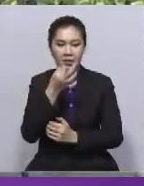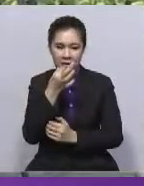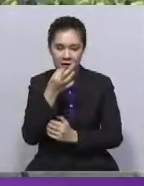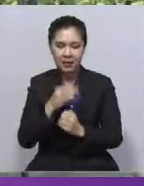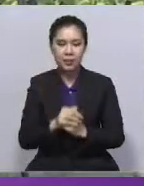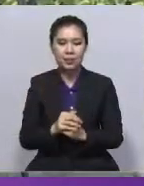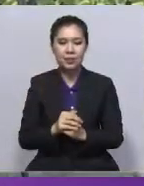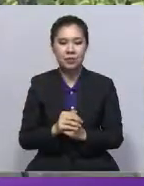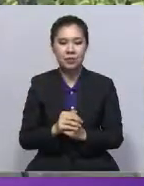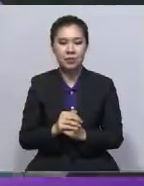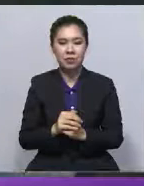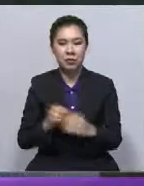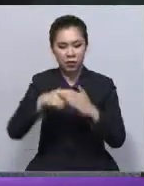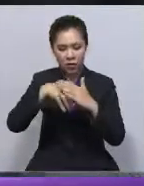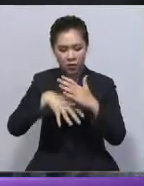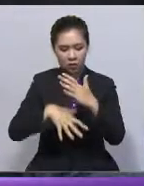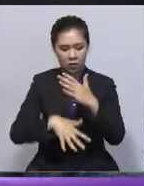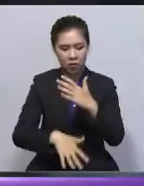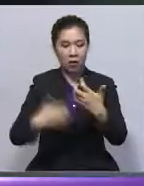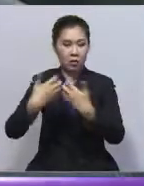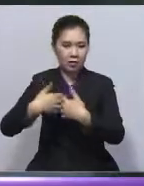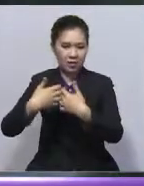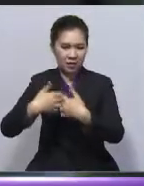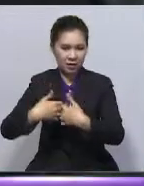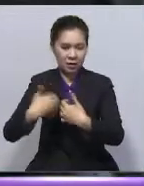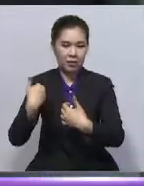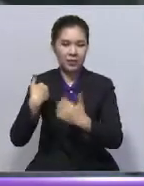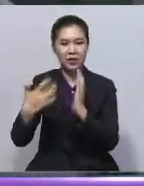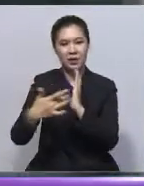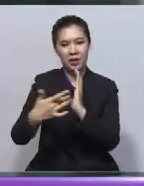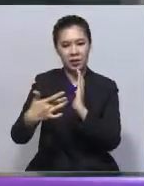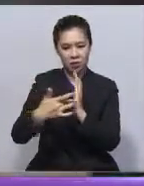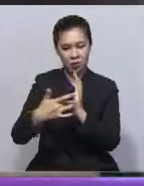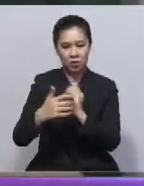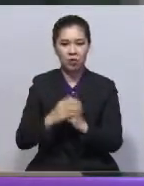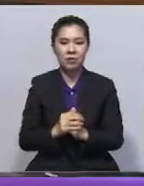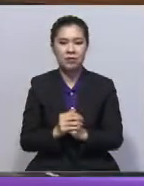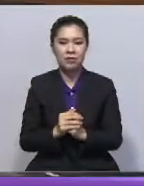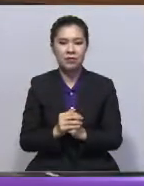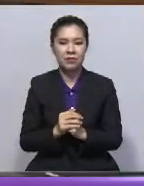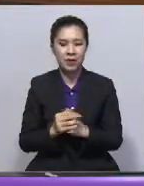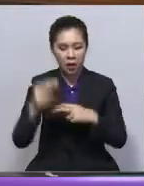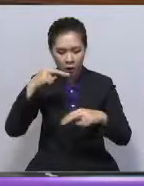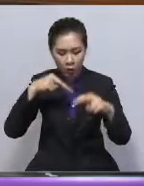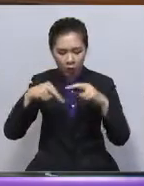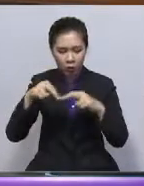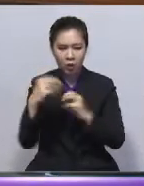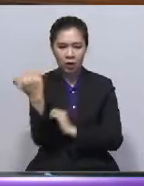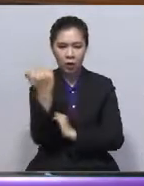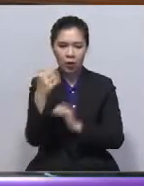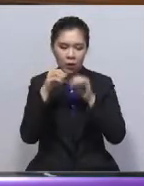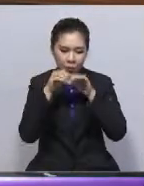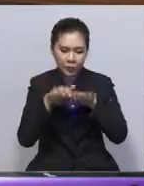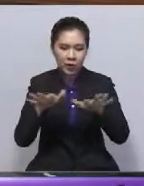อการปฏิรูปโครงสร้างอุตสาหกรรมสื่อมวลชนและเทคโนโลยีสารสนเทศการปฏิรูปแนวทางการกำกับดูแลสื่อออนไลน์การป